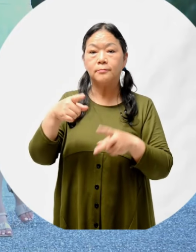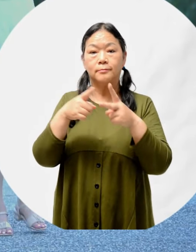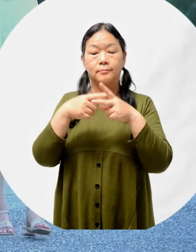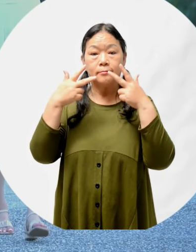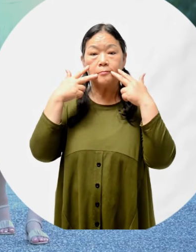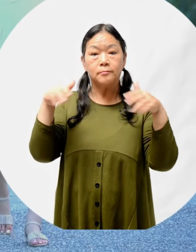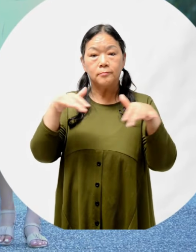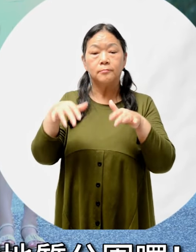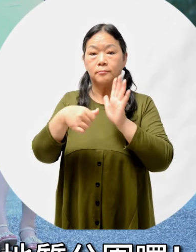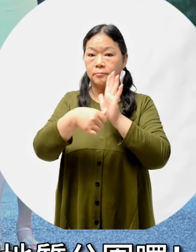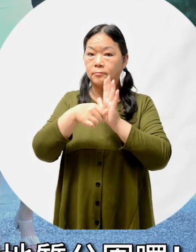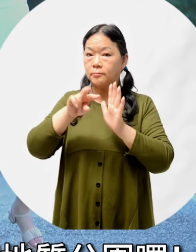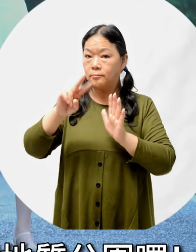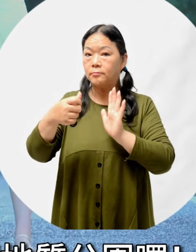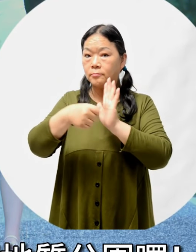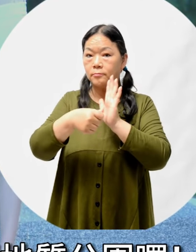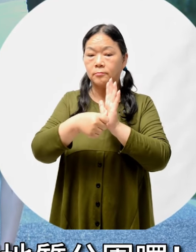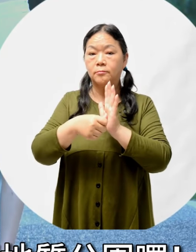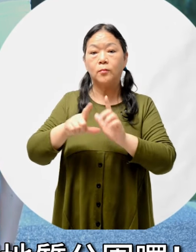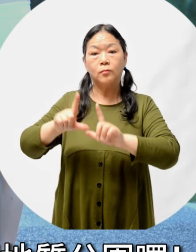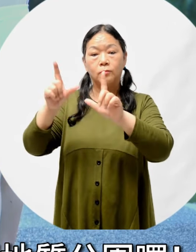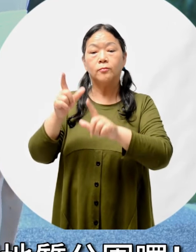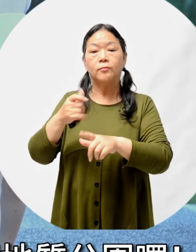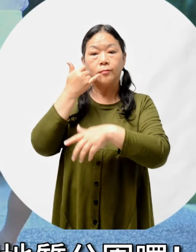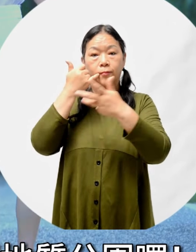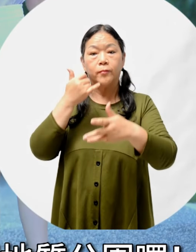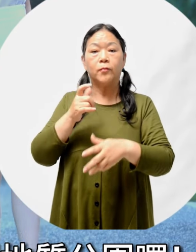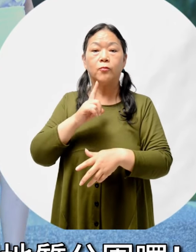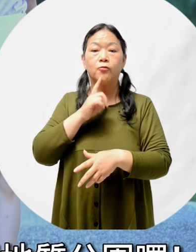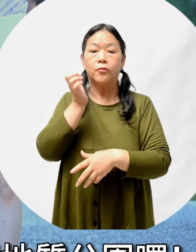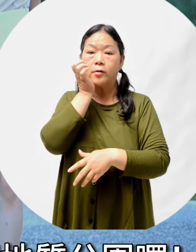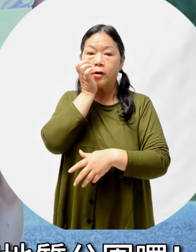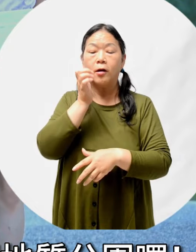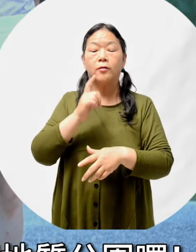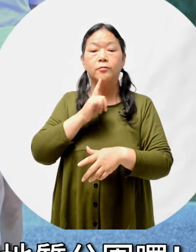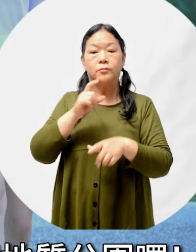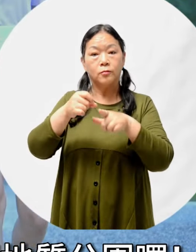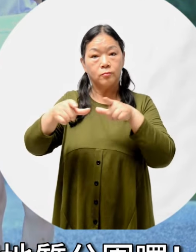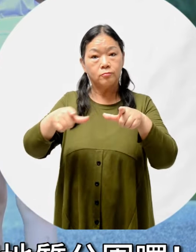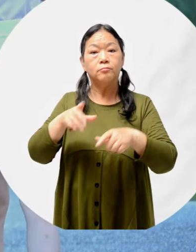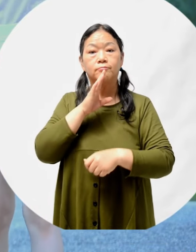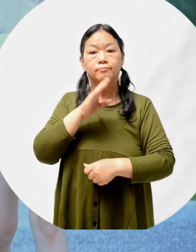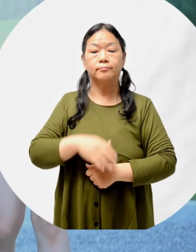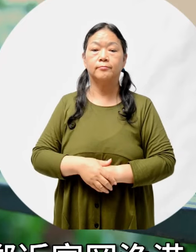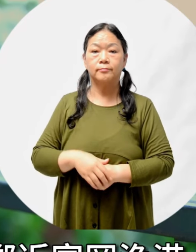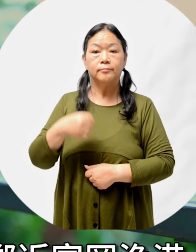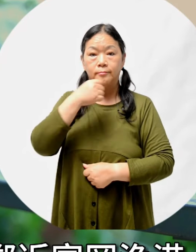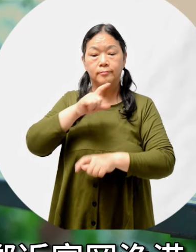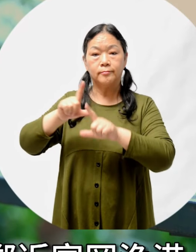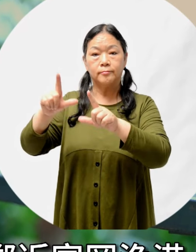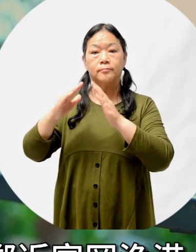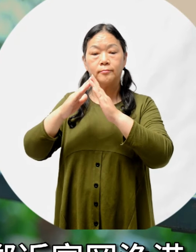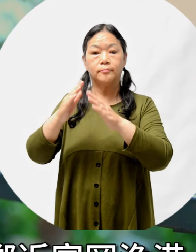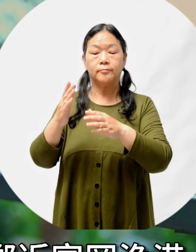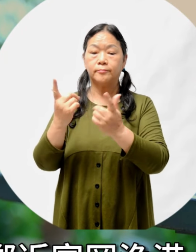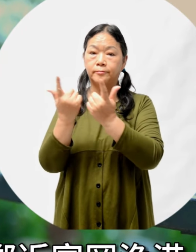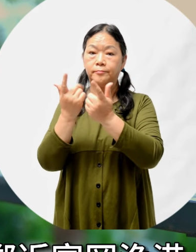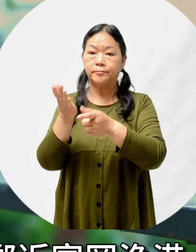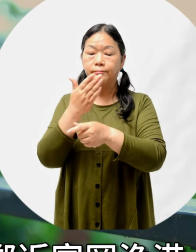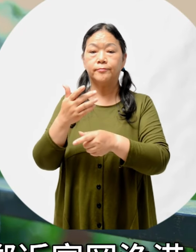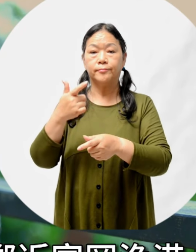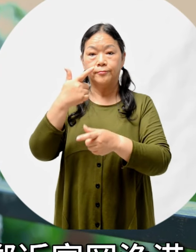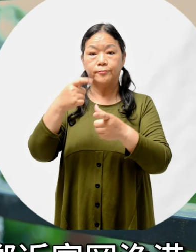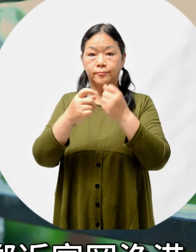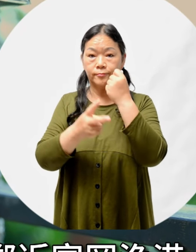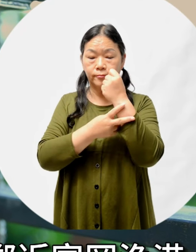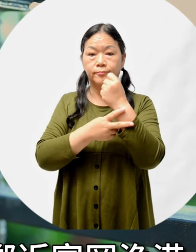醒大家，小野柳地质公园现已更名为东部海岸富冈地质公园喽。位于台东市北